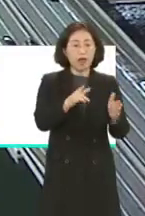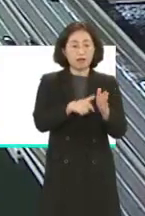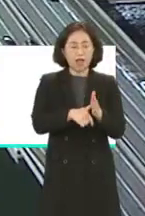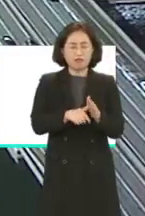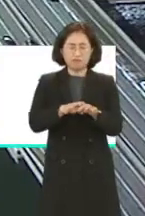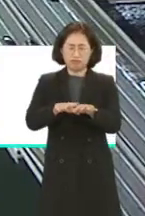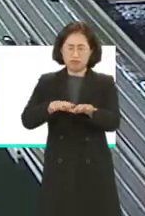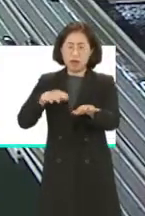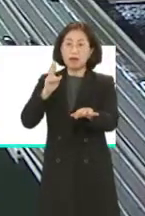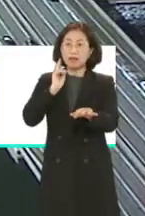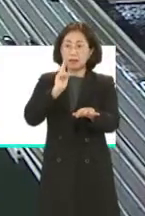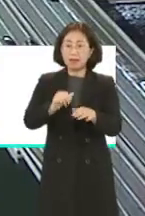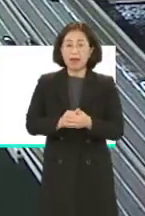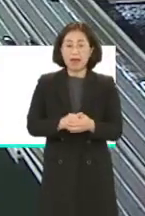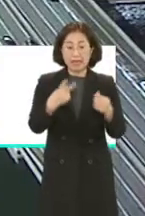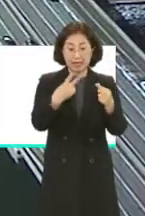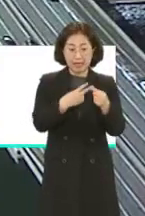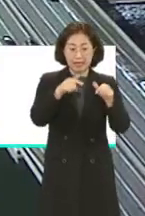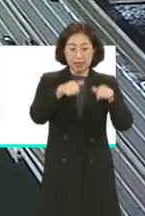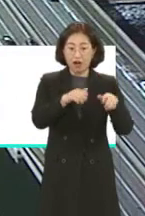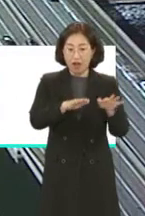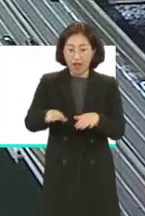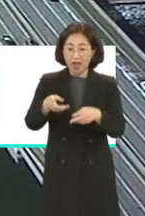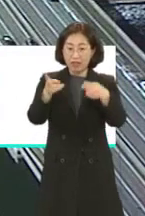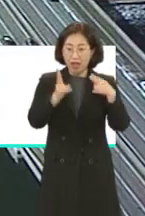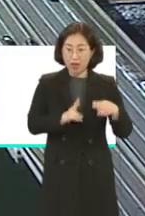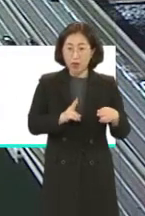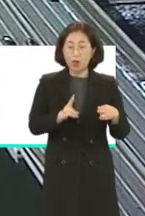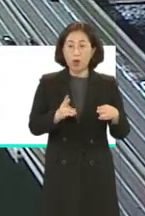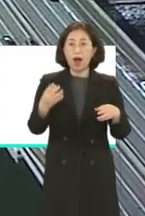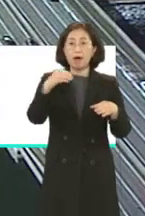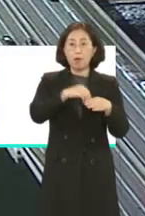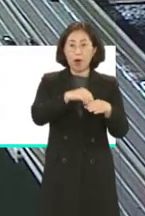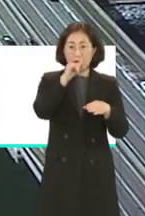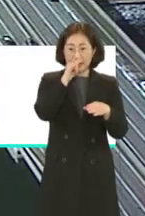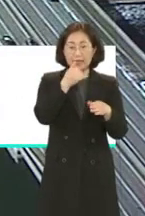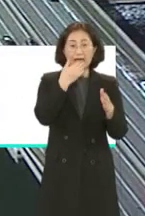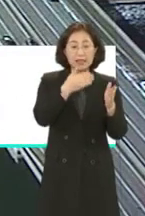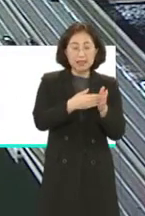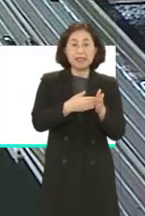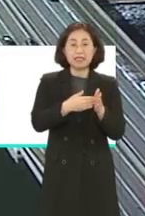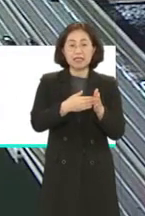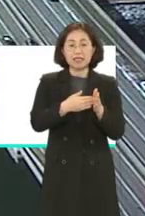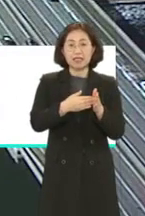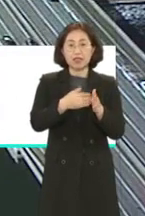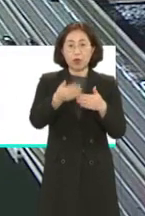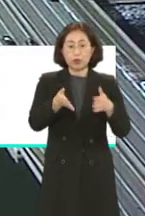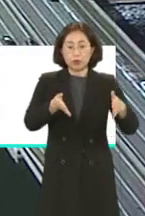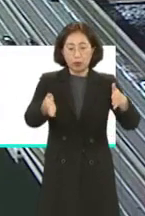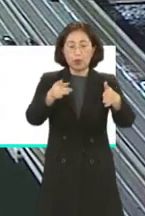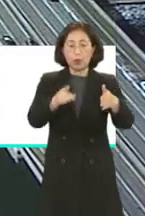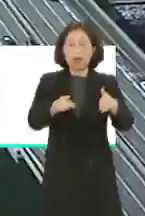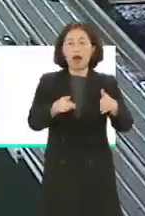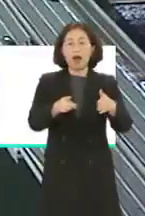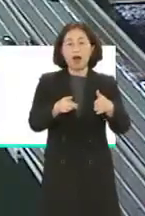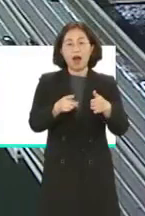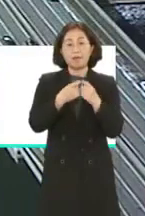상황인데요. 제2서해대교를 포함한 당진 광명간 고속도로 건립이 민자 형식으로 속도를 내고